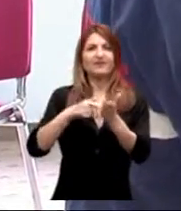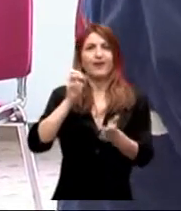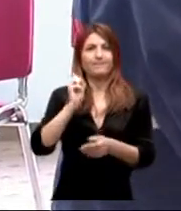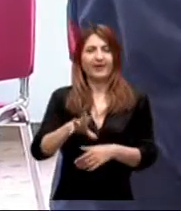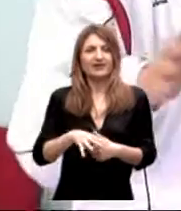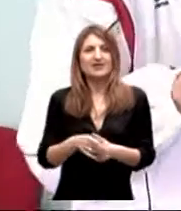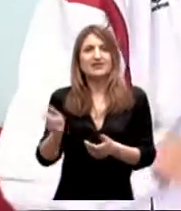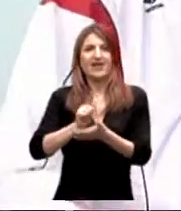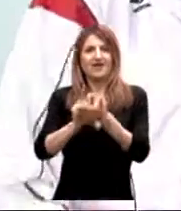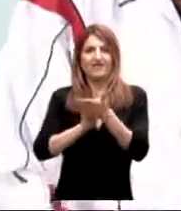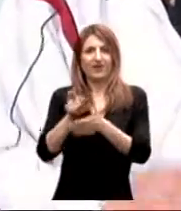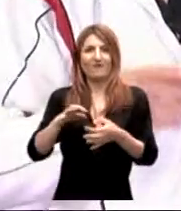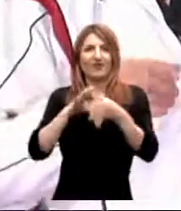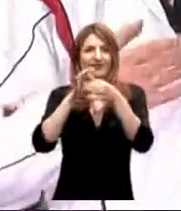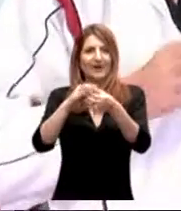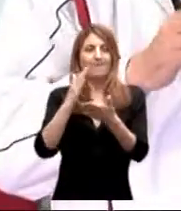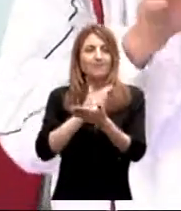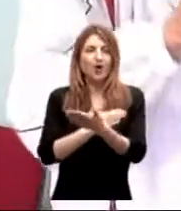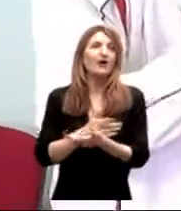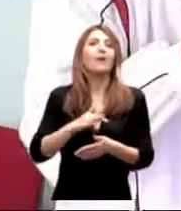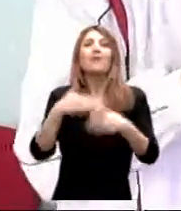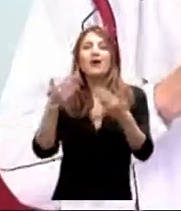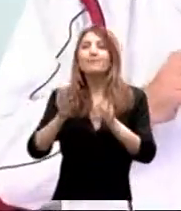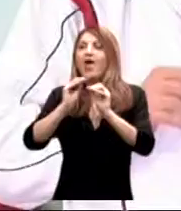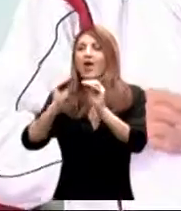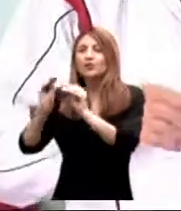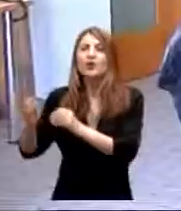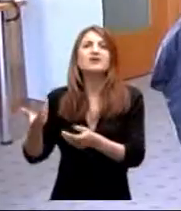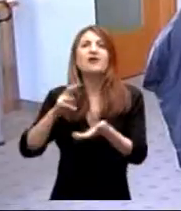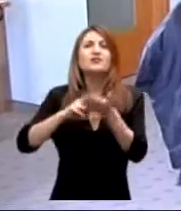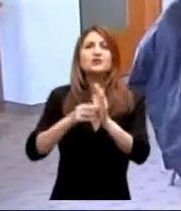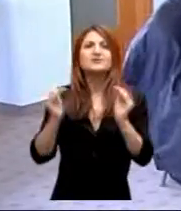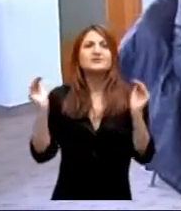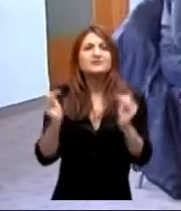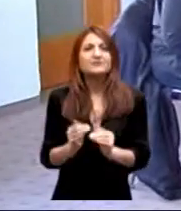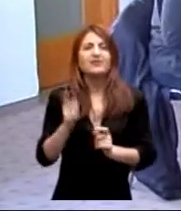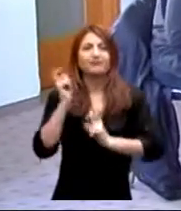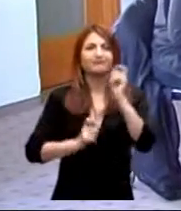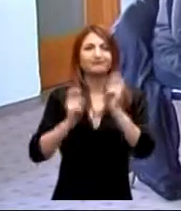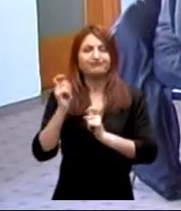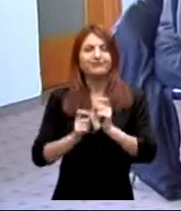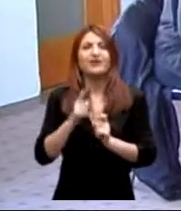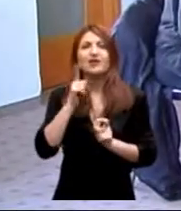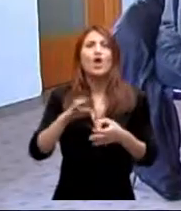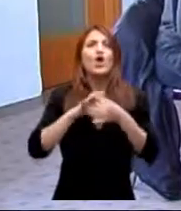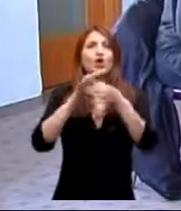godine. Za vrijeme trajanja programa polaznicima se nudi edukacija o načinima smanjenja prekomjerne težine te